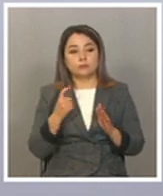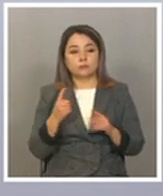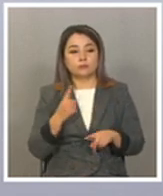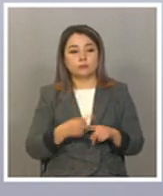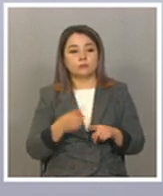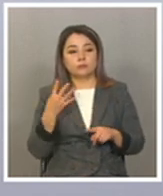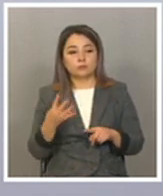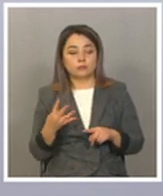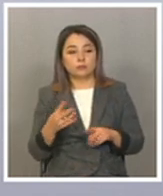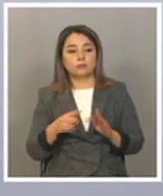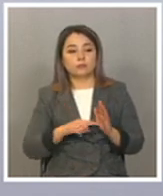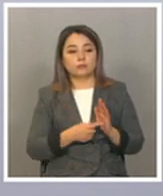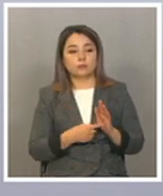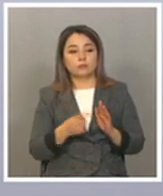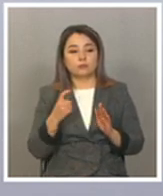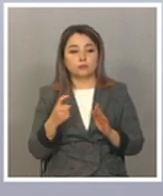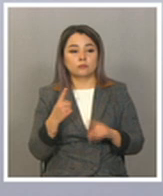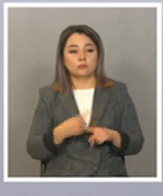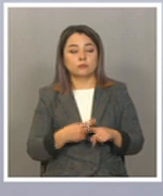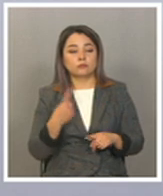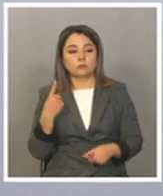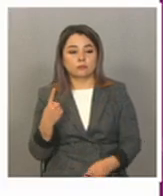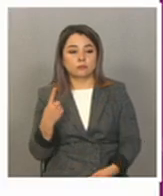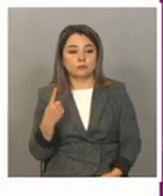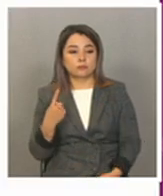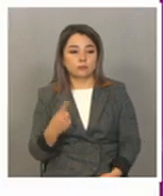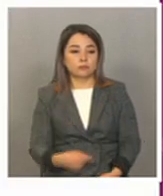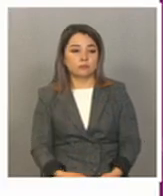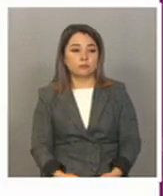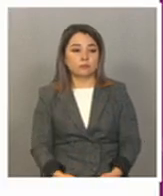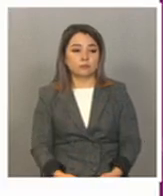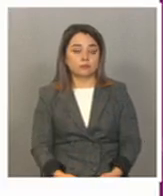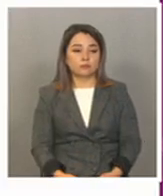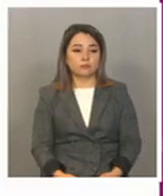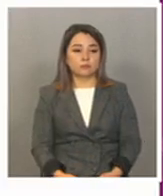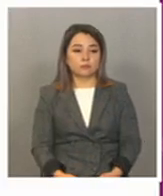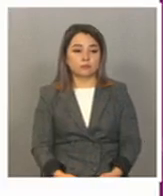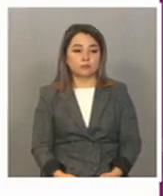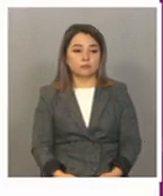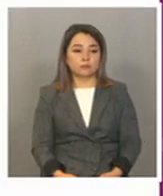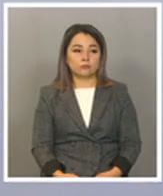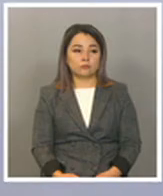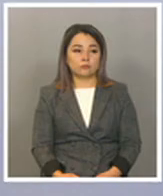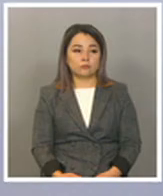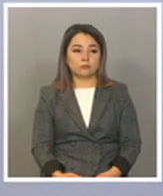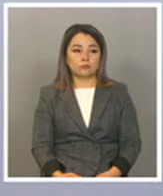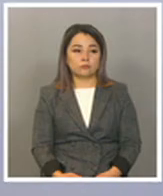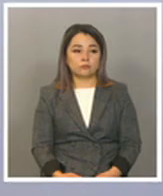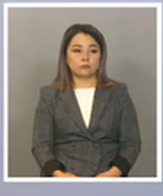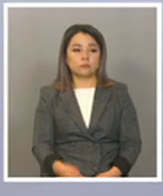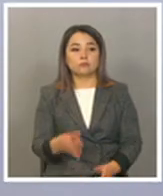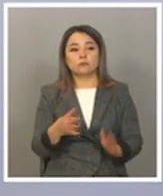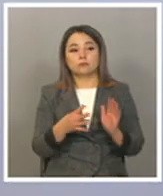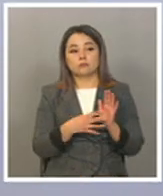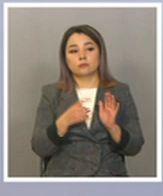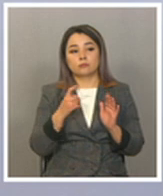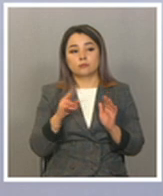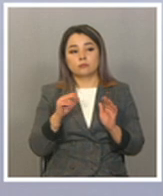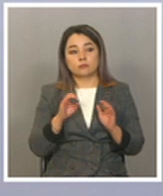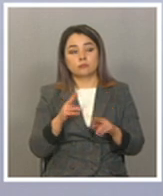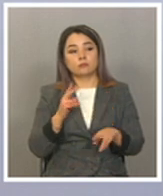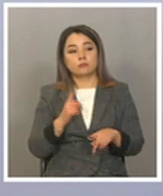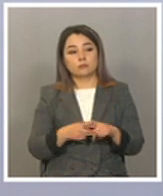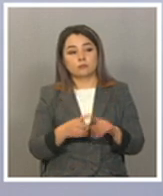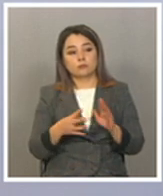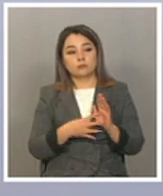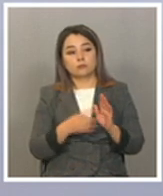қосылған 4 көбейтілген x қосылған 1. Шыққан теңдеуді шешейік. 9x квадрат қосылған